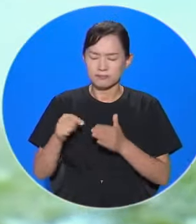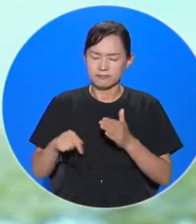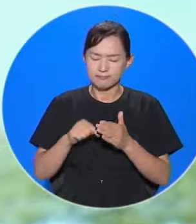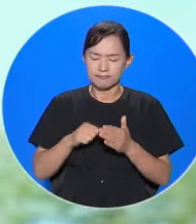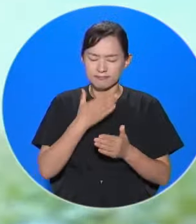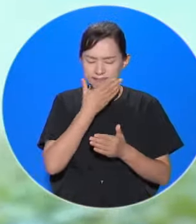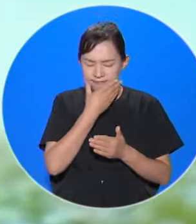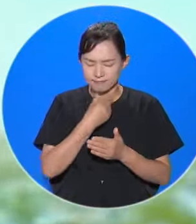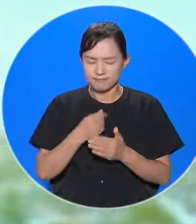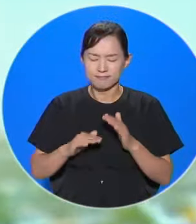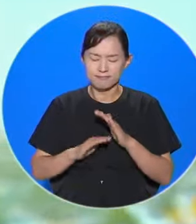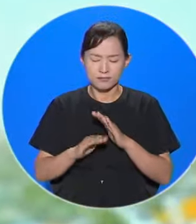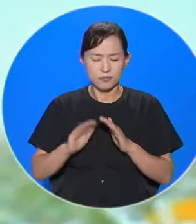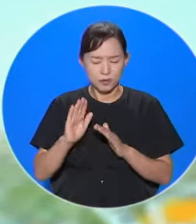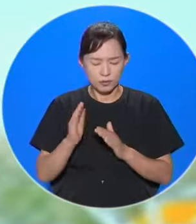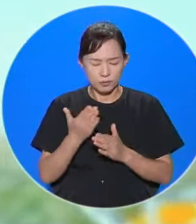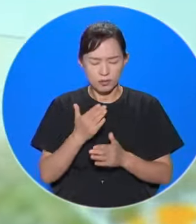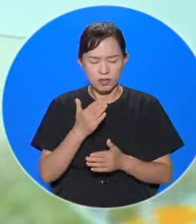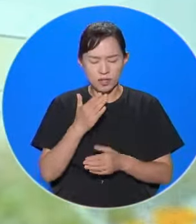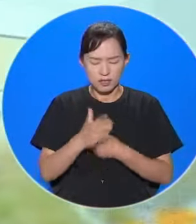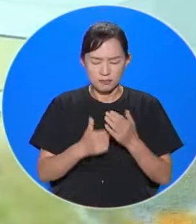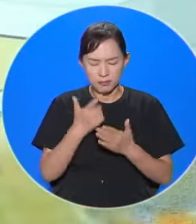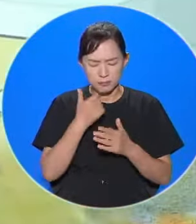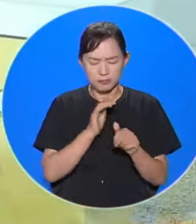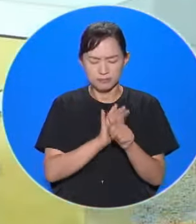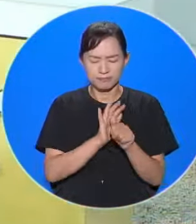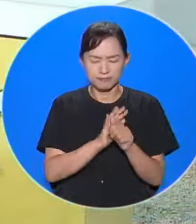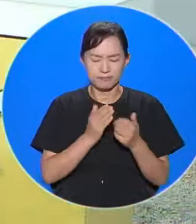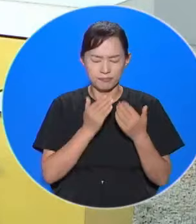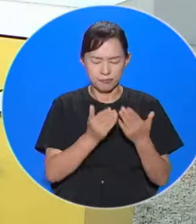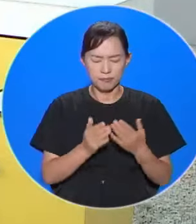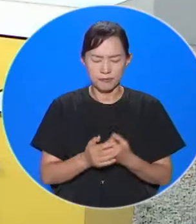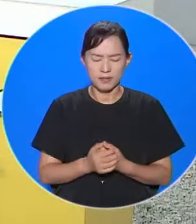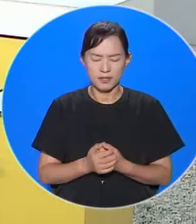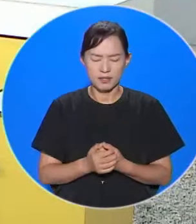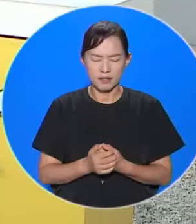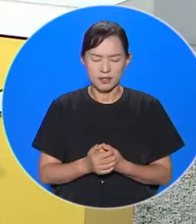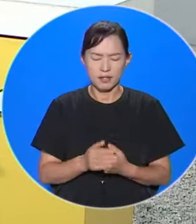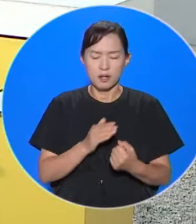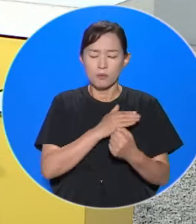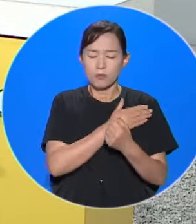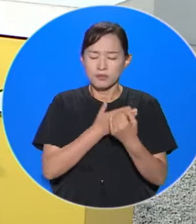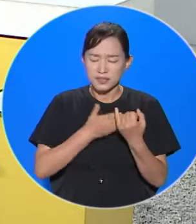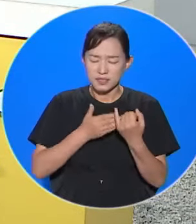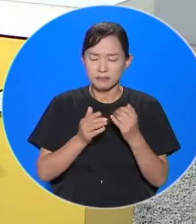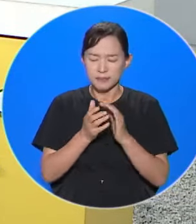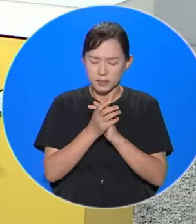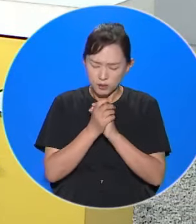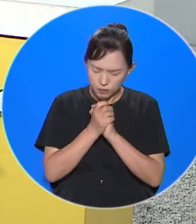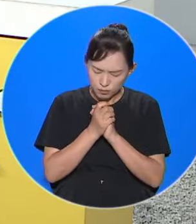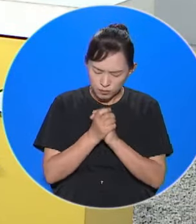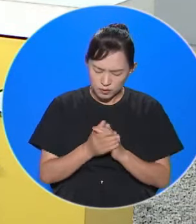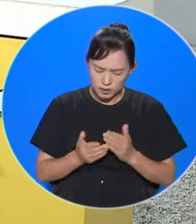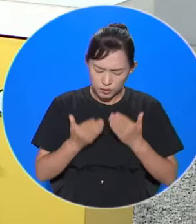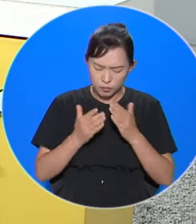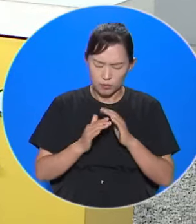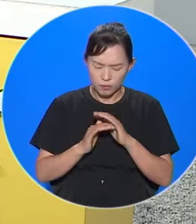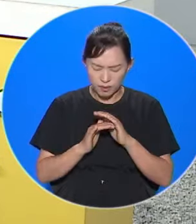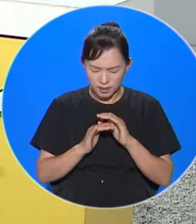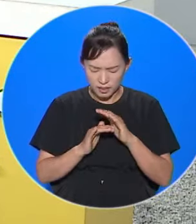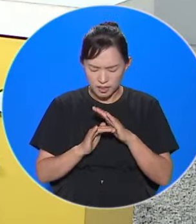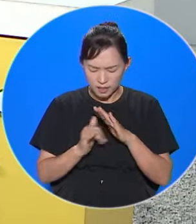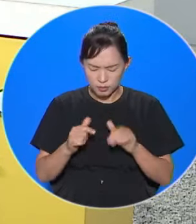복된 가정 될 수 있도록 아버지 하나님 도와주시옵소서. 하나님, 우리 권사님 하나님 기도하는 일에, 가족을 구원하는